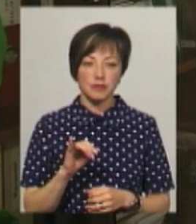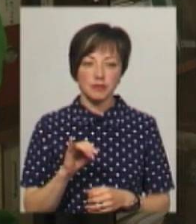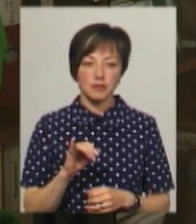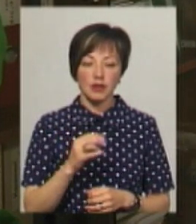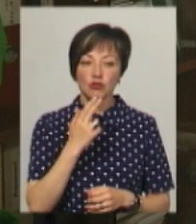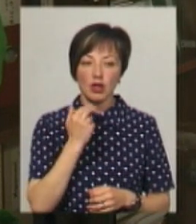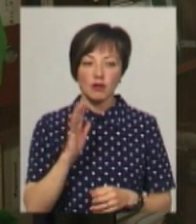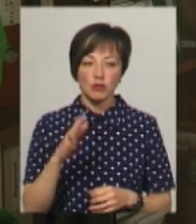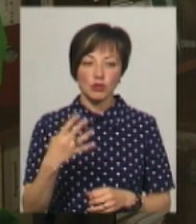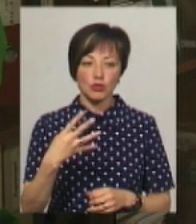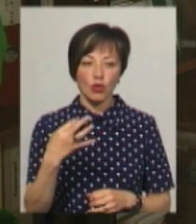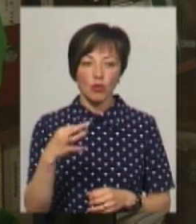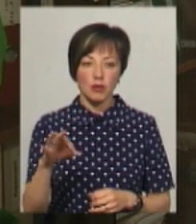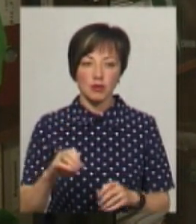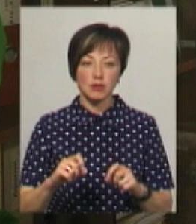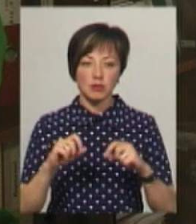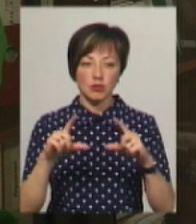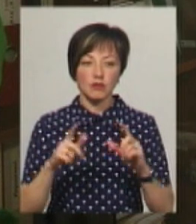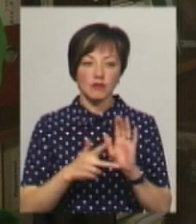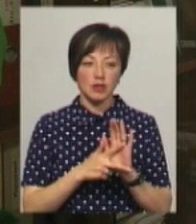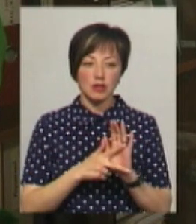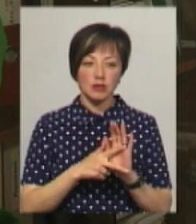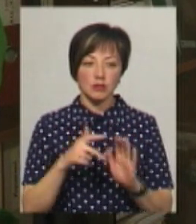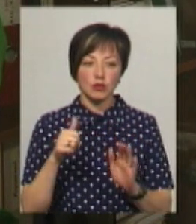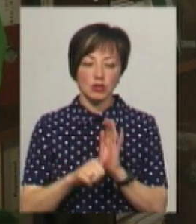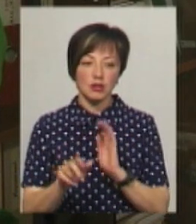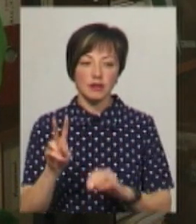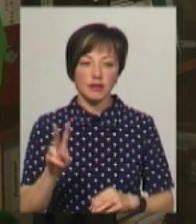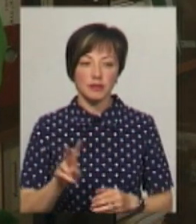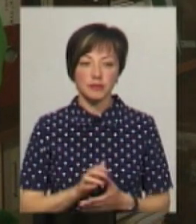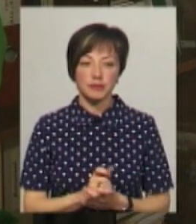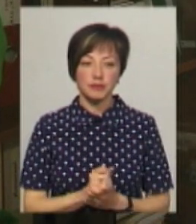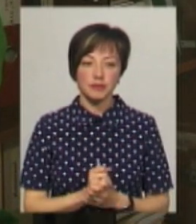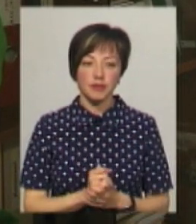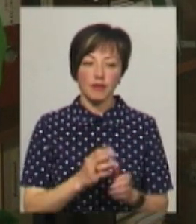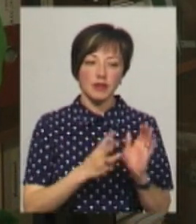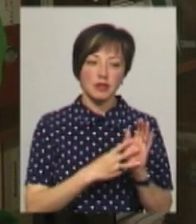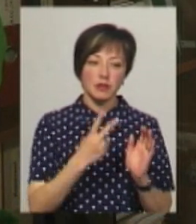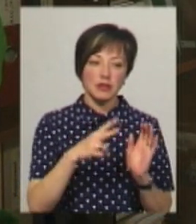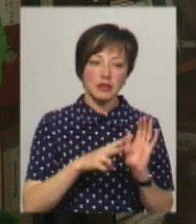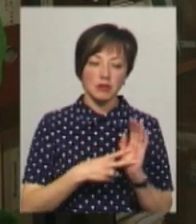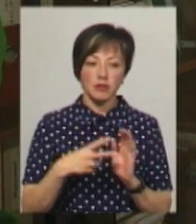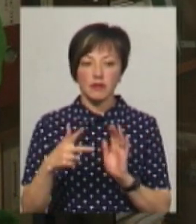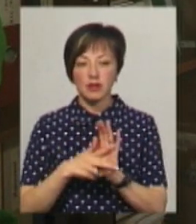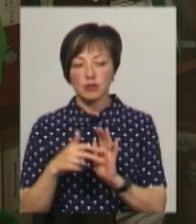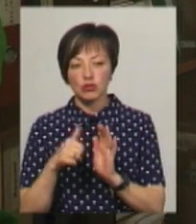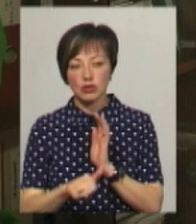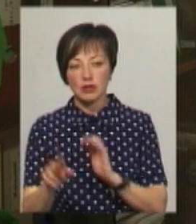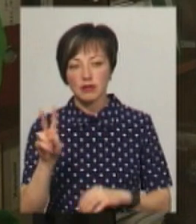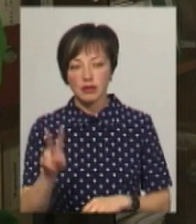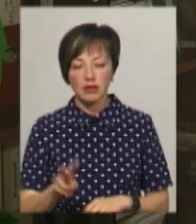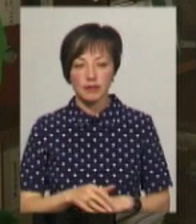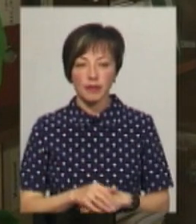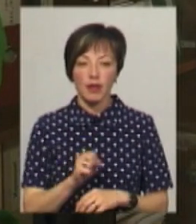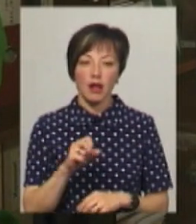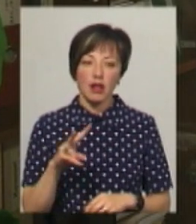червня місяця воно десь на 40 копійок трішечки збільшиться. Це буде 8,62. 8,27 і 8,62. Тобто ціна.